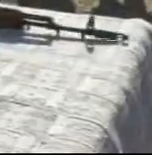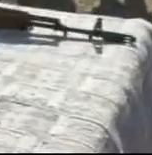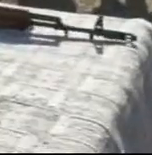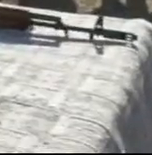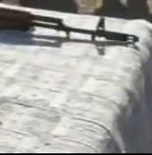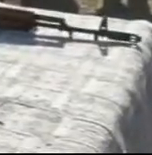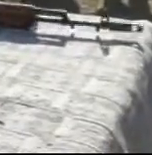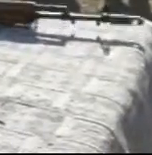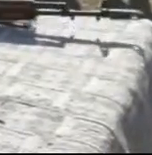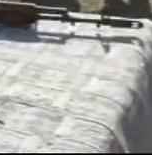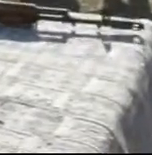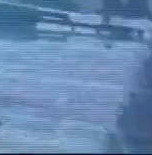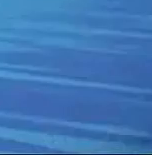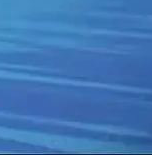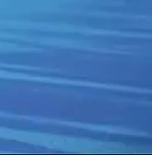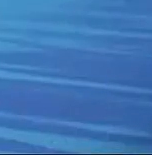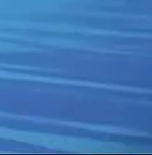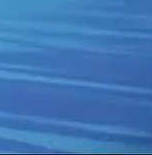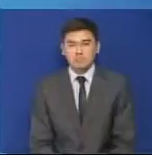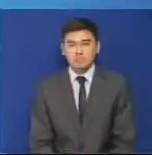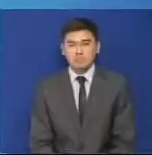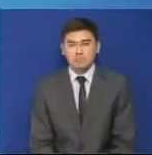қорғайтын команда анықталды.